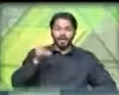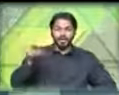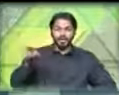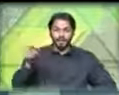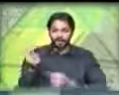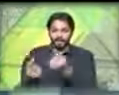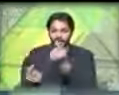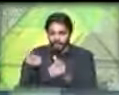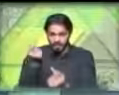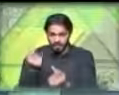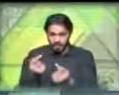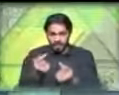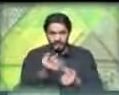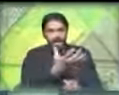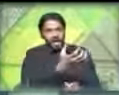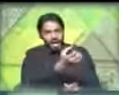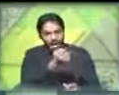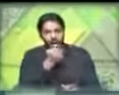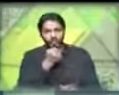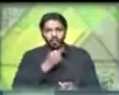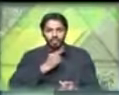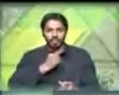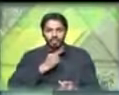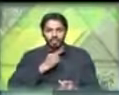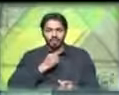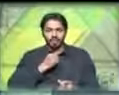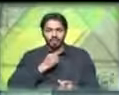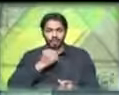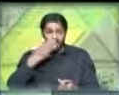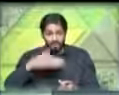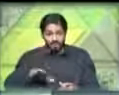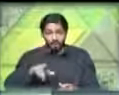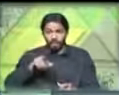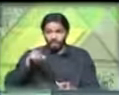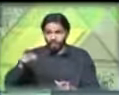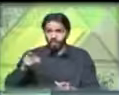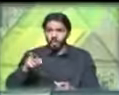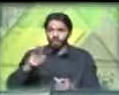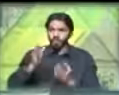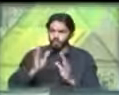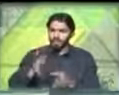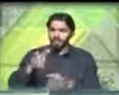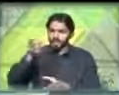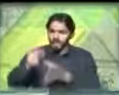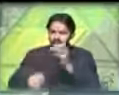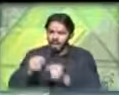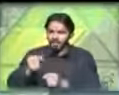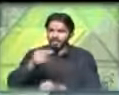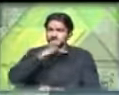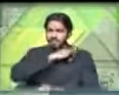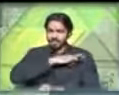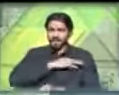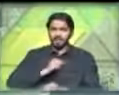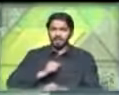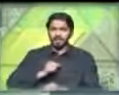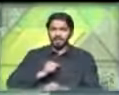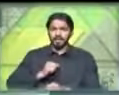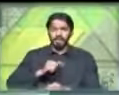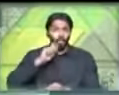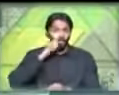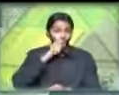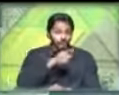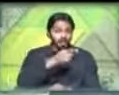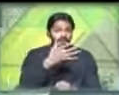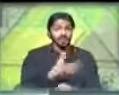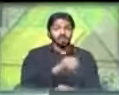وأوبارها، حتى ينتهي صاحب الغنم من إصلاح البستان وإعادته كما كان، ليأخذ